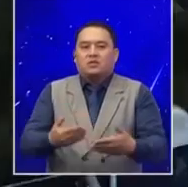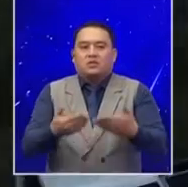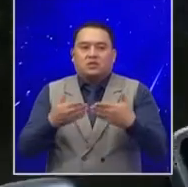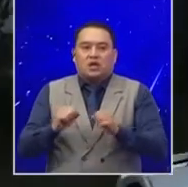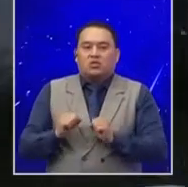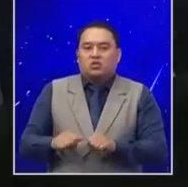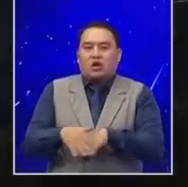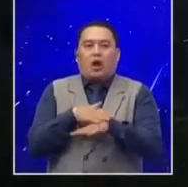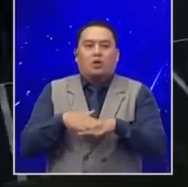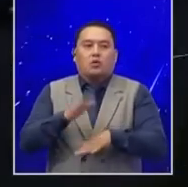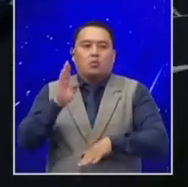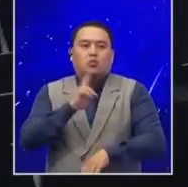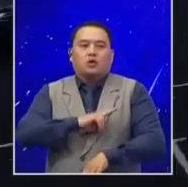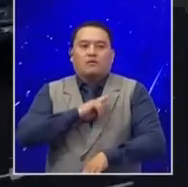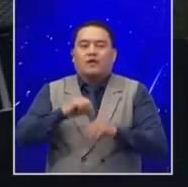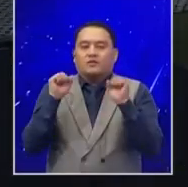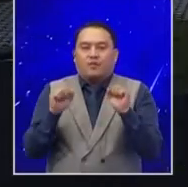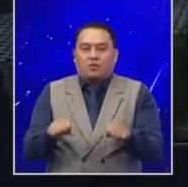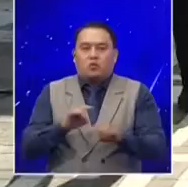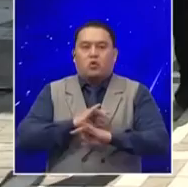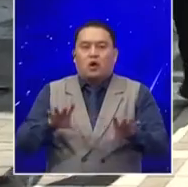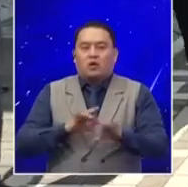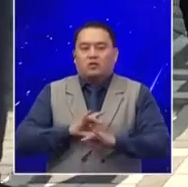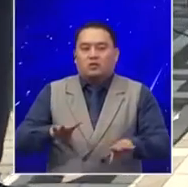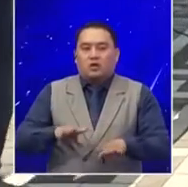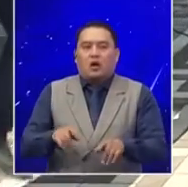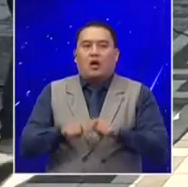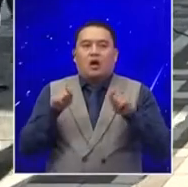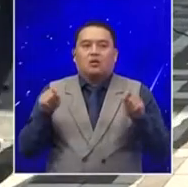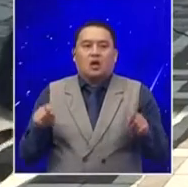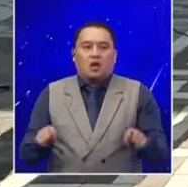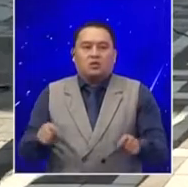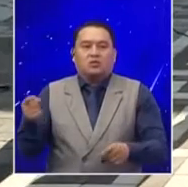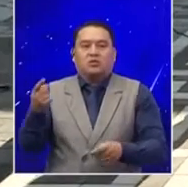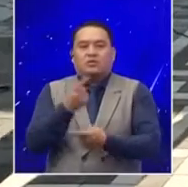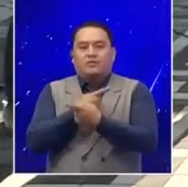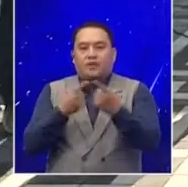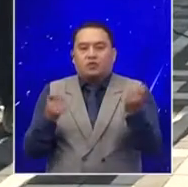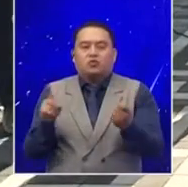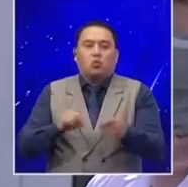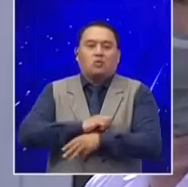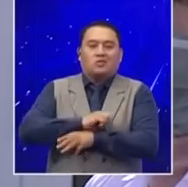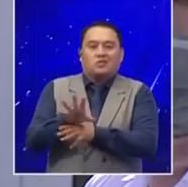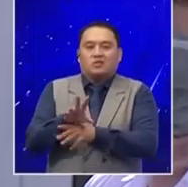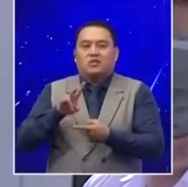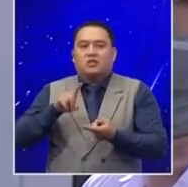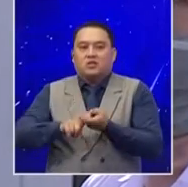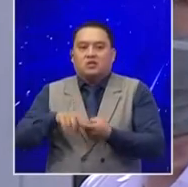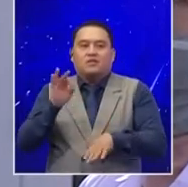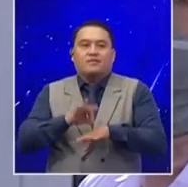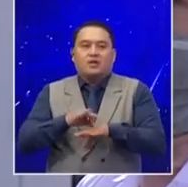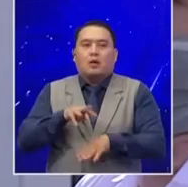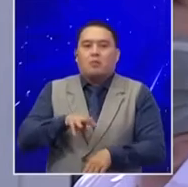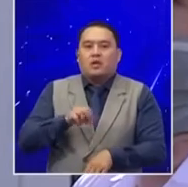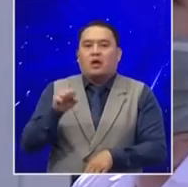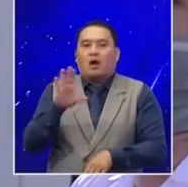здоровья населения мы будем делать все возможное», – сказал глава региона на открытии. Известно, что на борьбу с коронавирусной инфекцией с марта по август